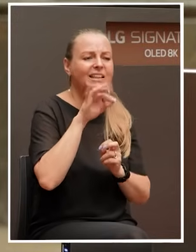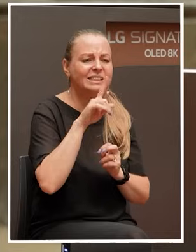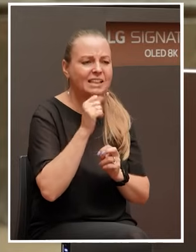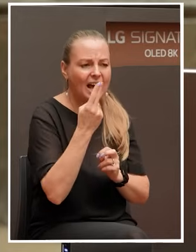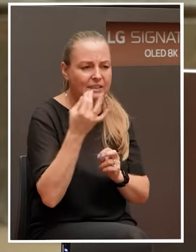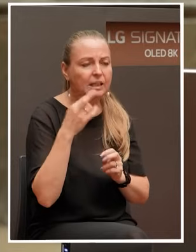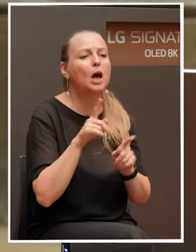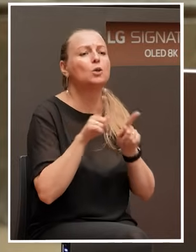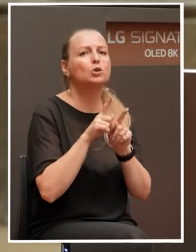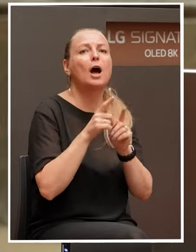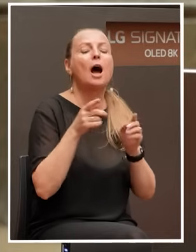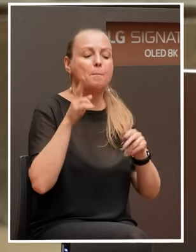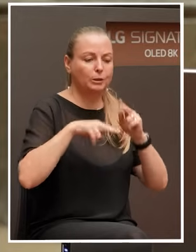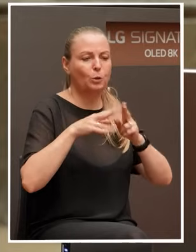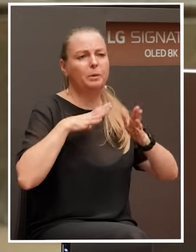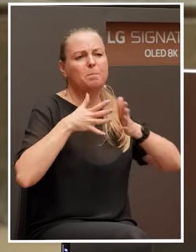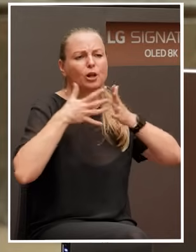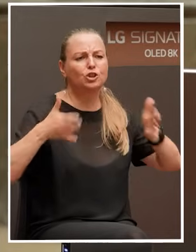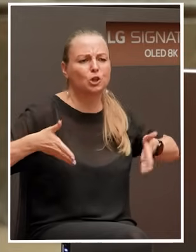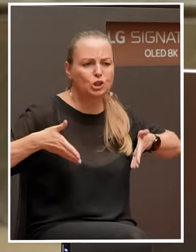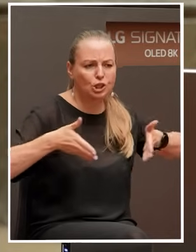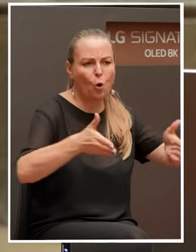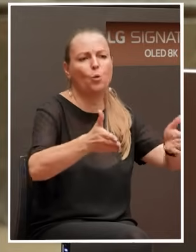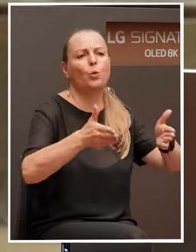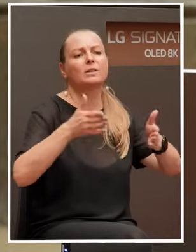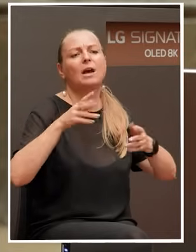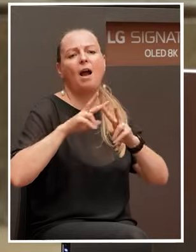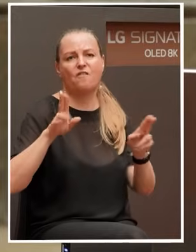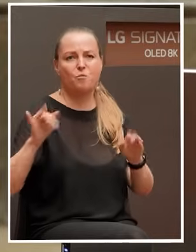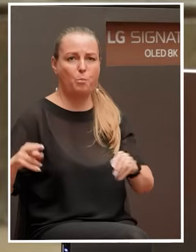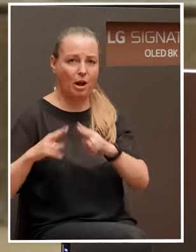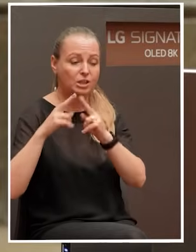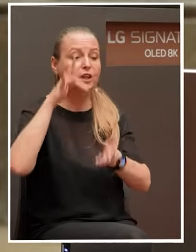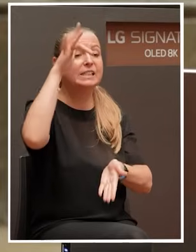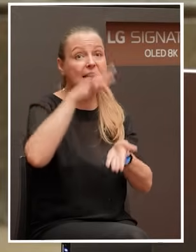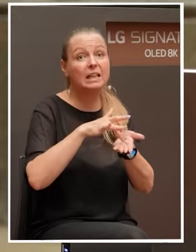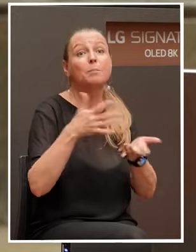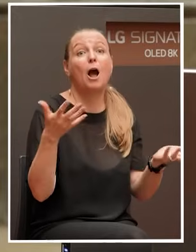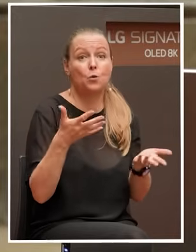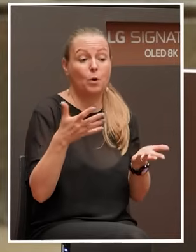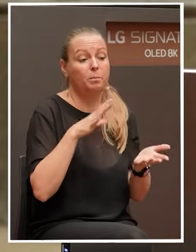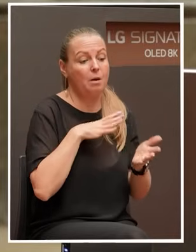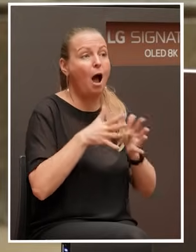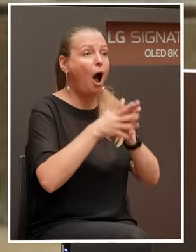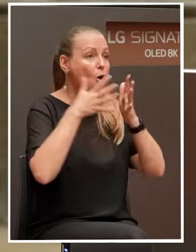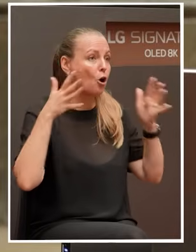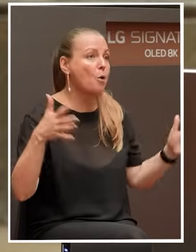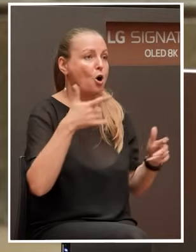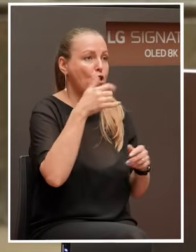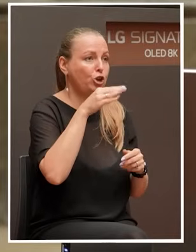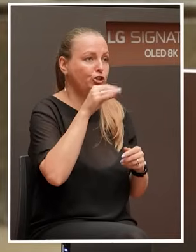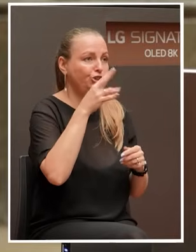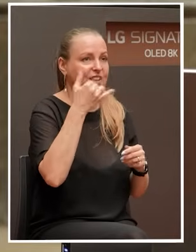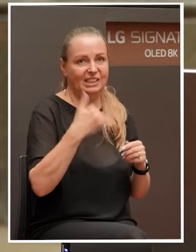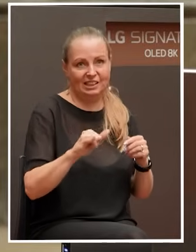получил такие же широкие улицы, как в Париже, центром которого был и является огромный готический собор,